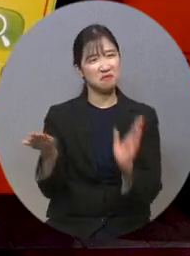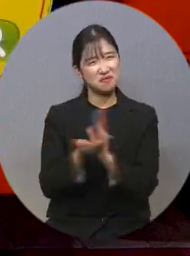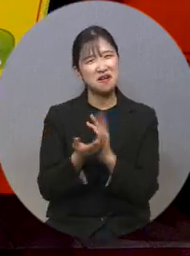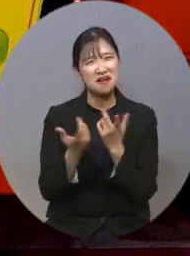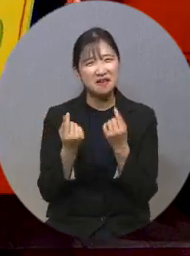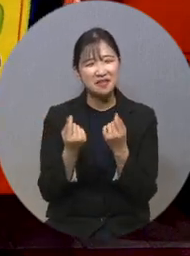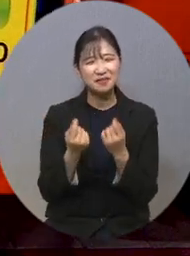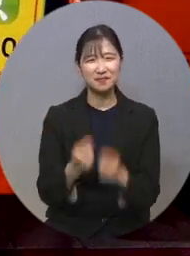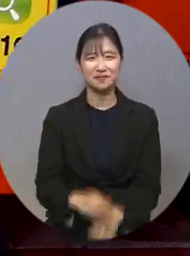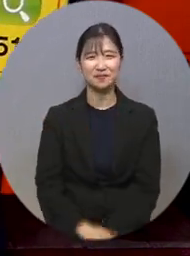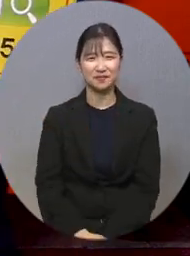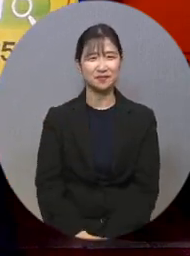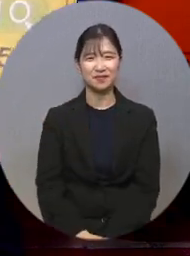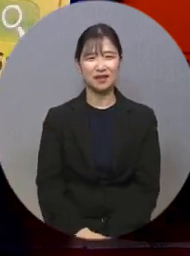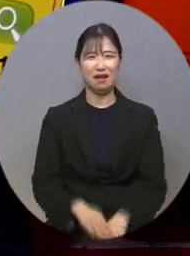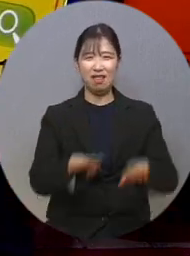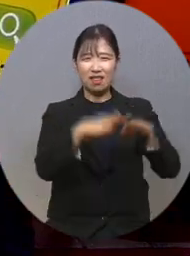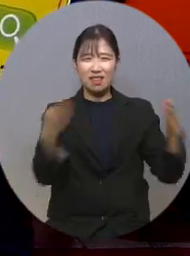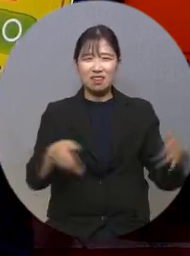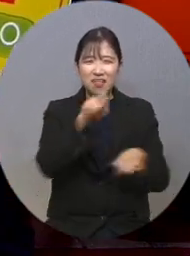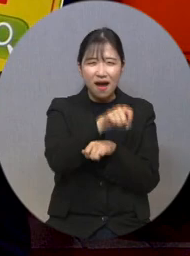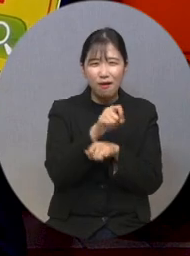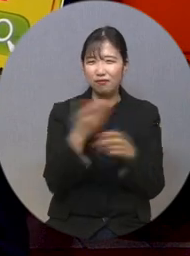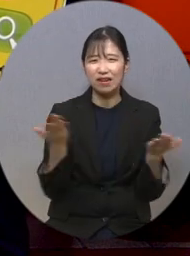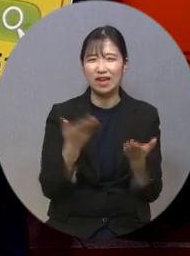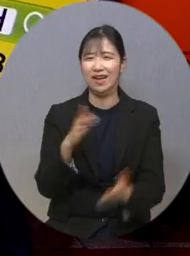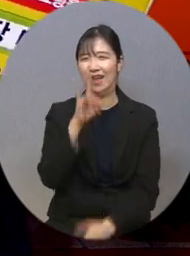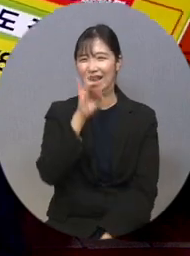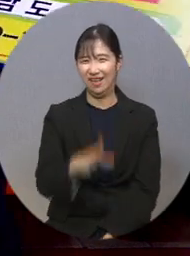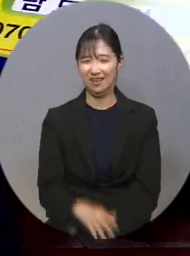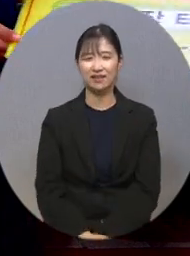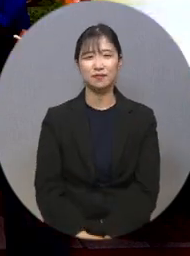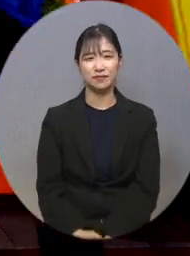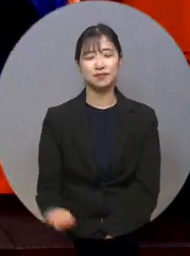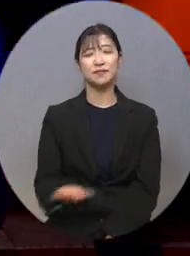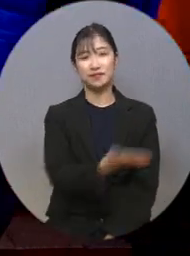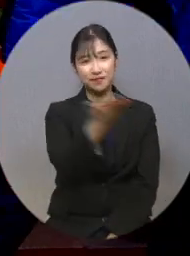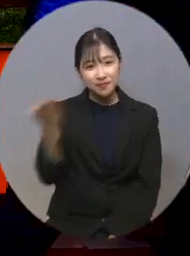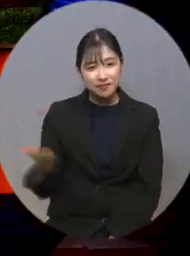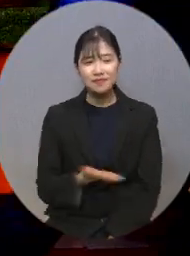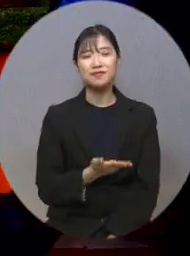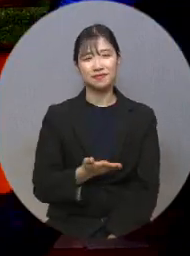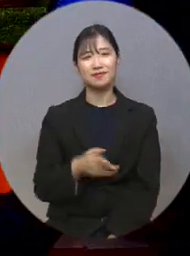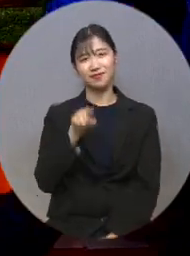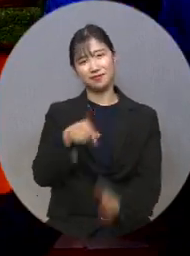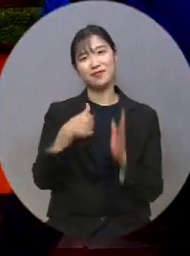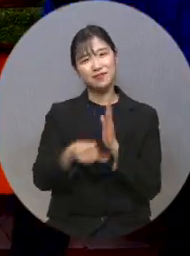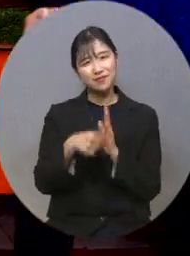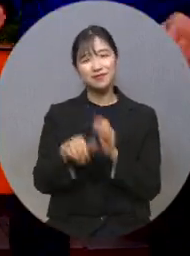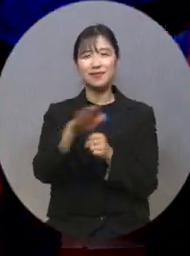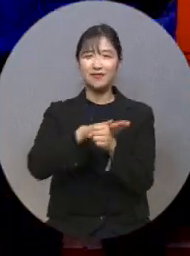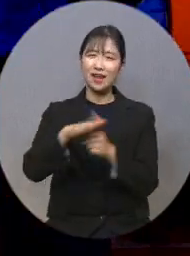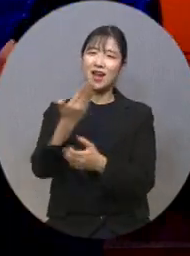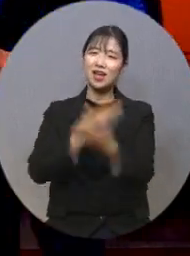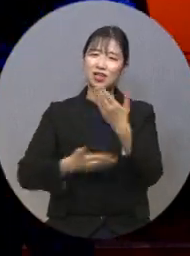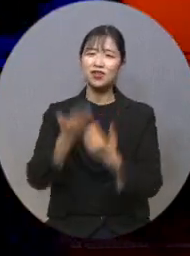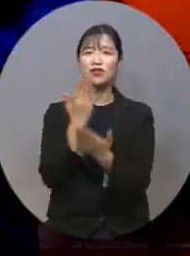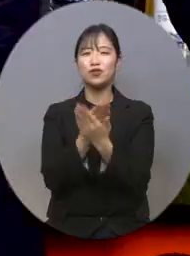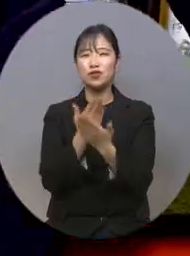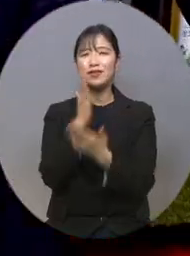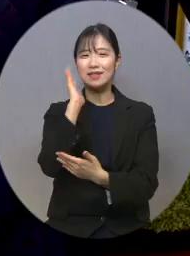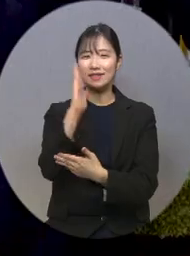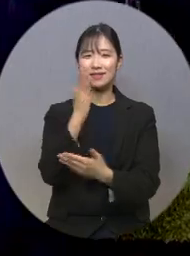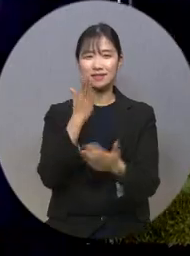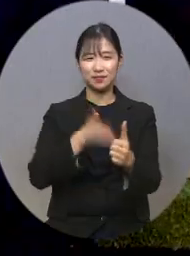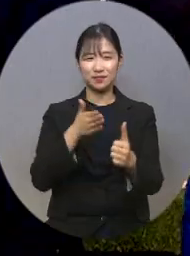그래요? 책상에 앉으면 안 될 것 같아요. 네. 아. 자, 우리 지금 보고 계시는 시청자 여러분들께 많이 이 제품 사랑해 주십사 한마디 해주세요.